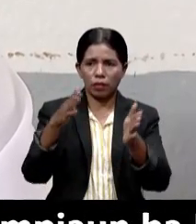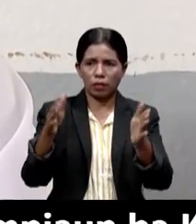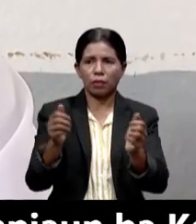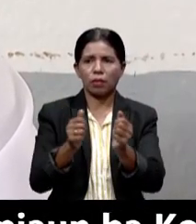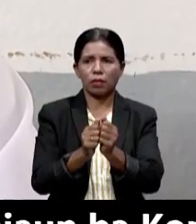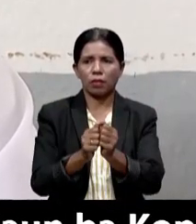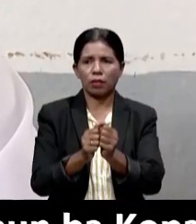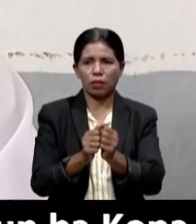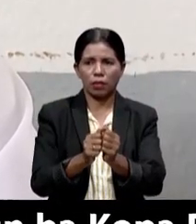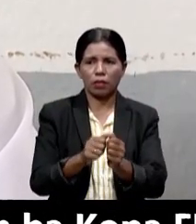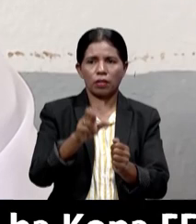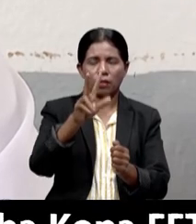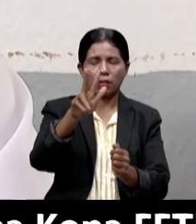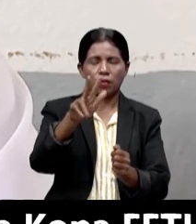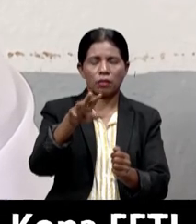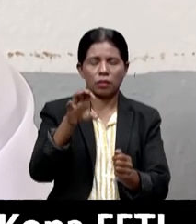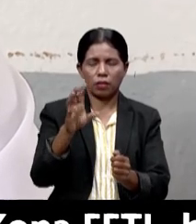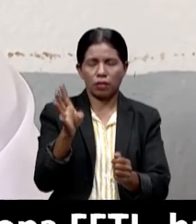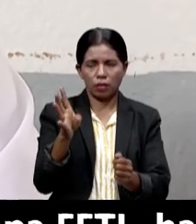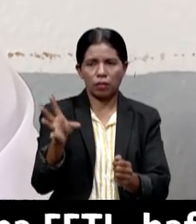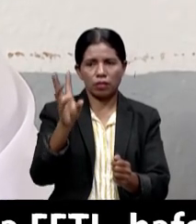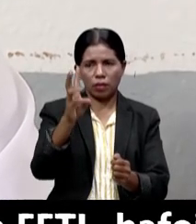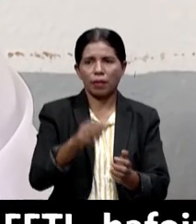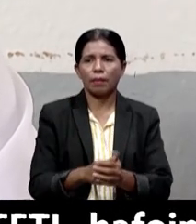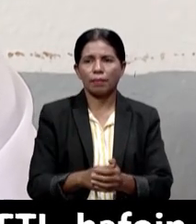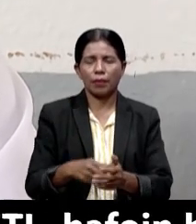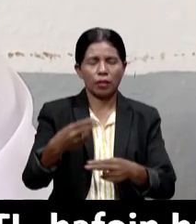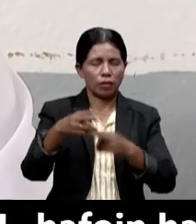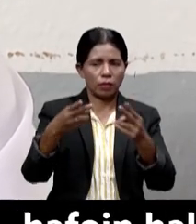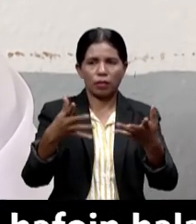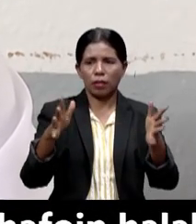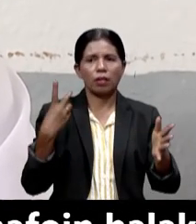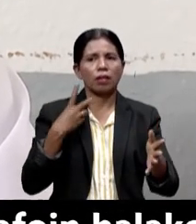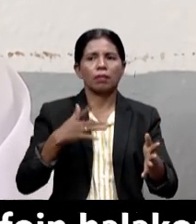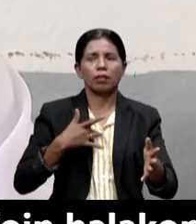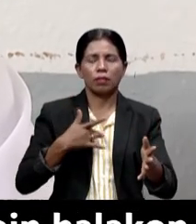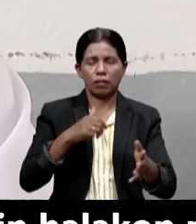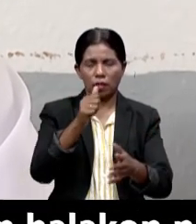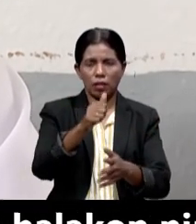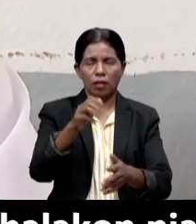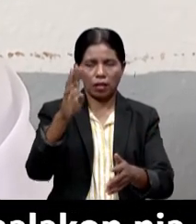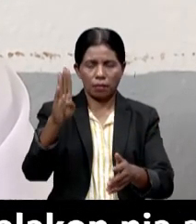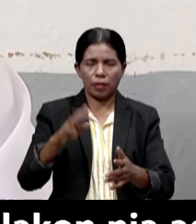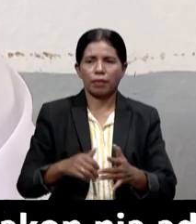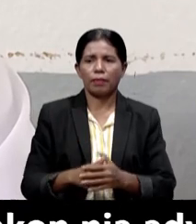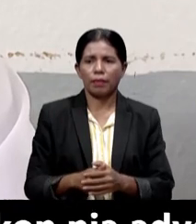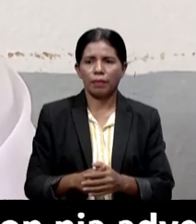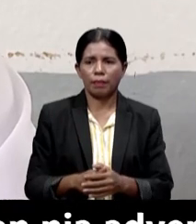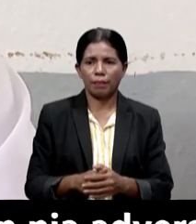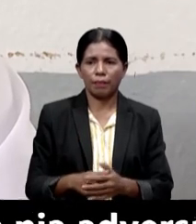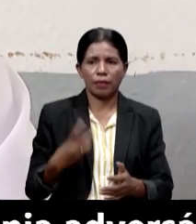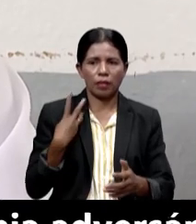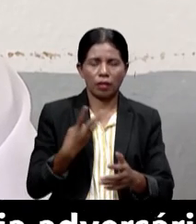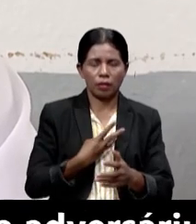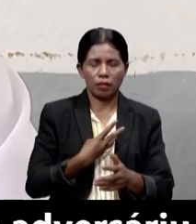total hau tu 256 pessoal nebe asa sala lato i am setiap turma abi Desim primeiro ano sete